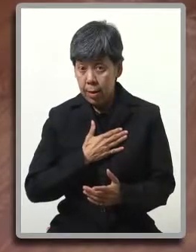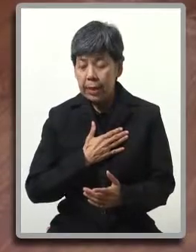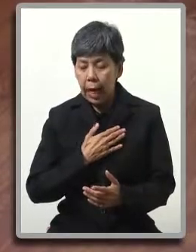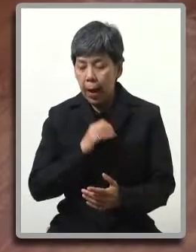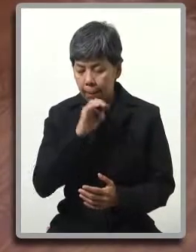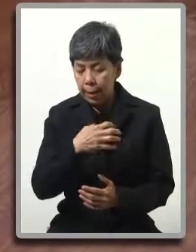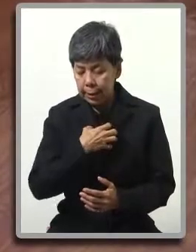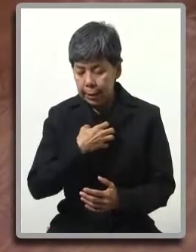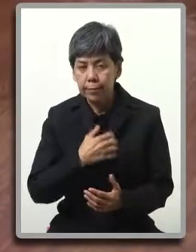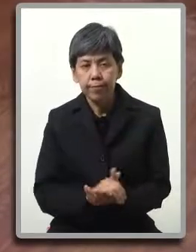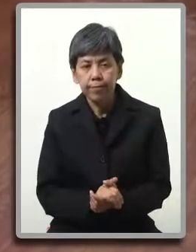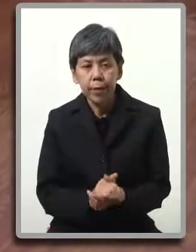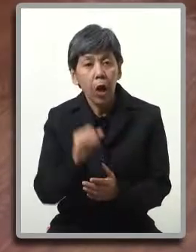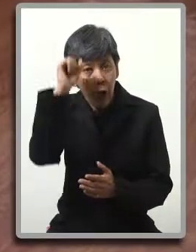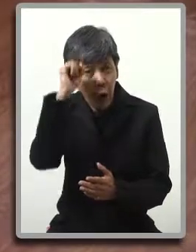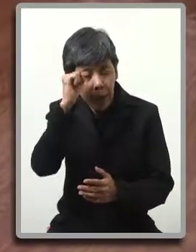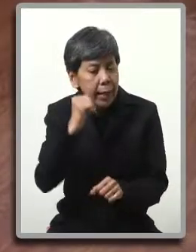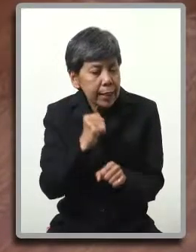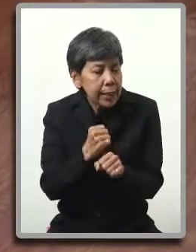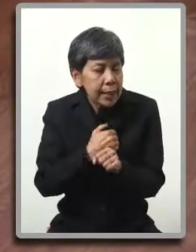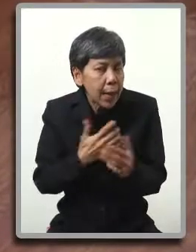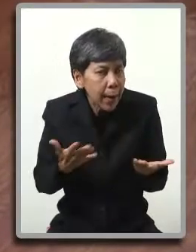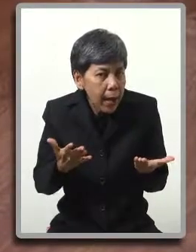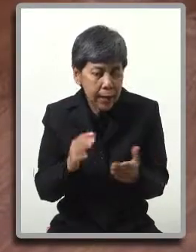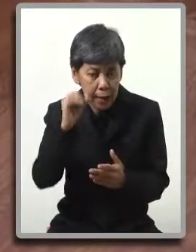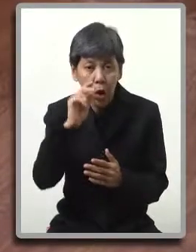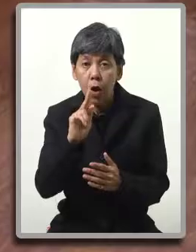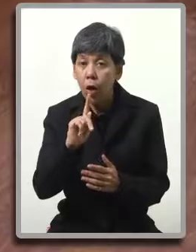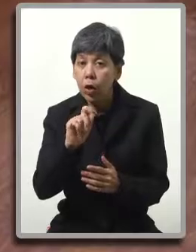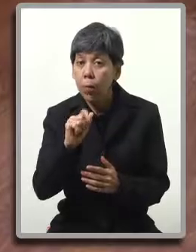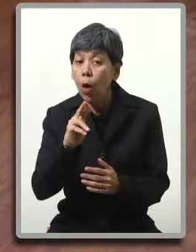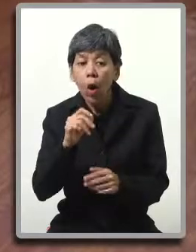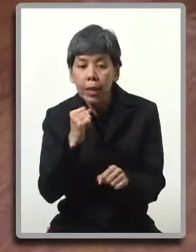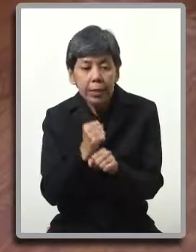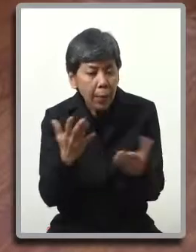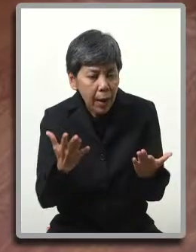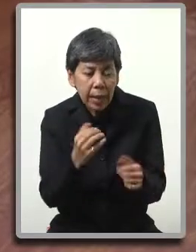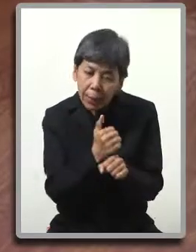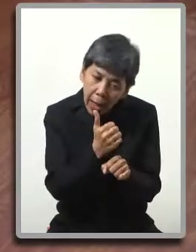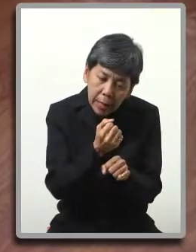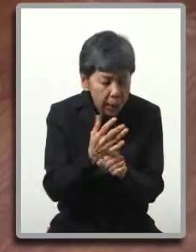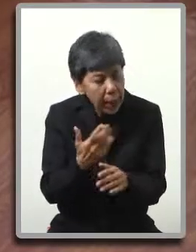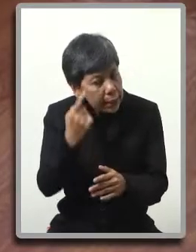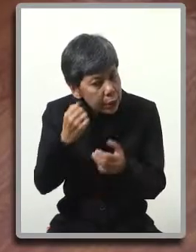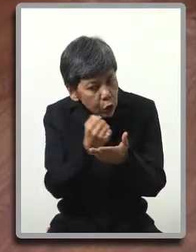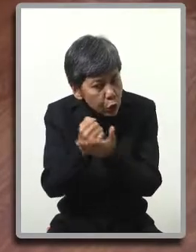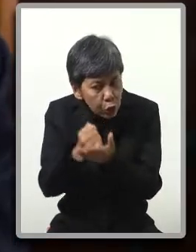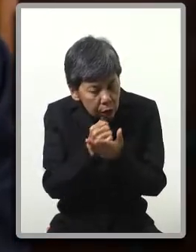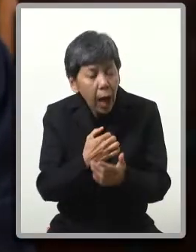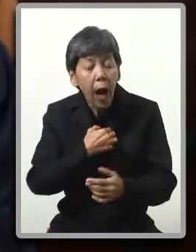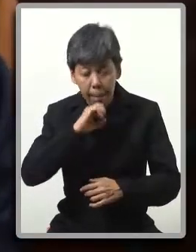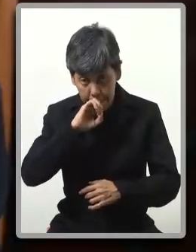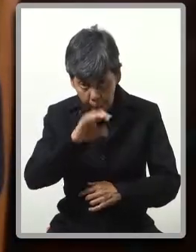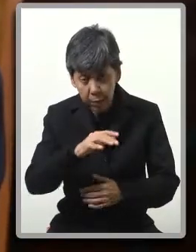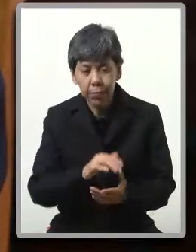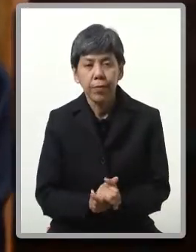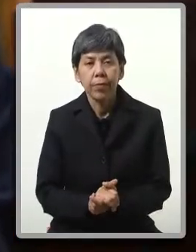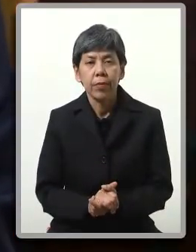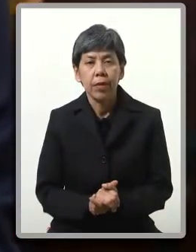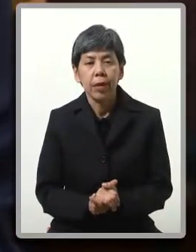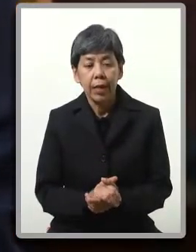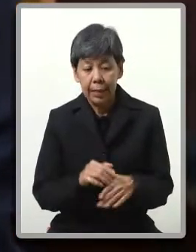างนี้ผมอยากพูดว่าขสมกทำอะไรได้บ้างและขสมกทำอะไรไม่ได้พวกเราควรจะช่วยกันผมบอกงี้ดีกว่าว่